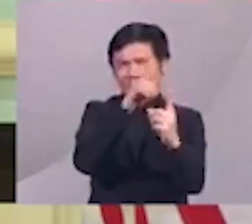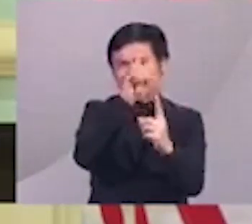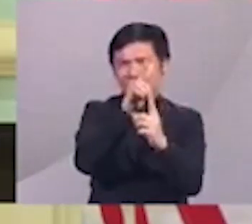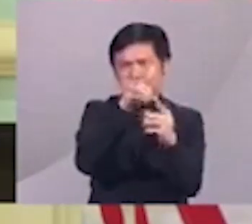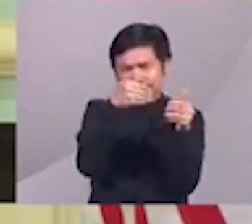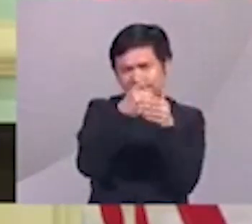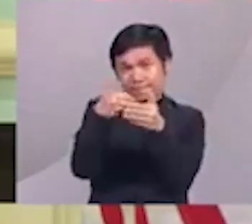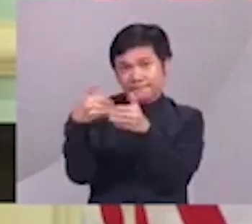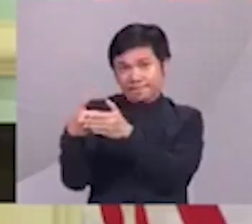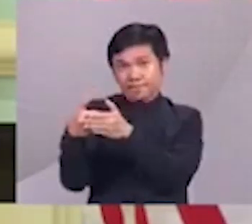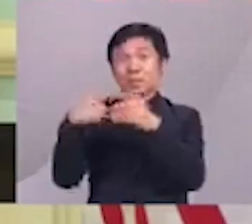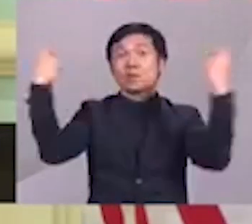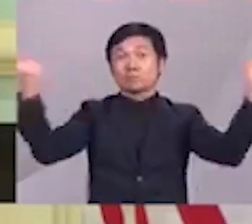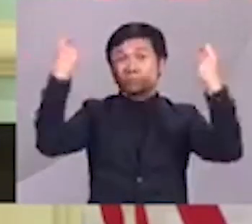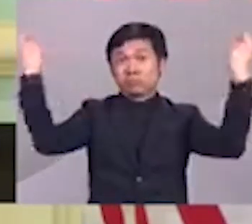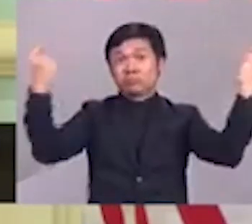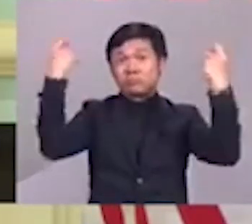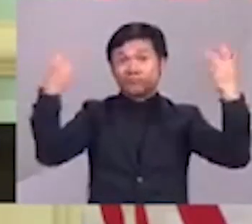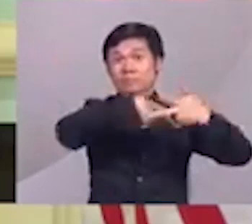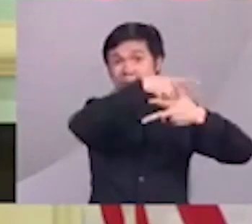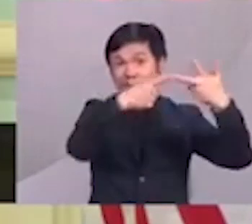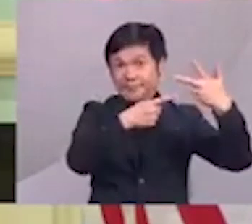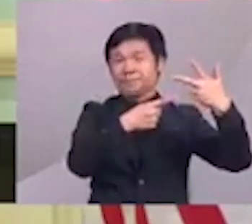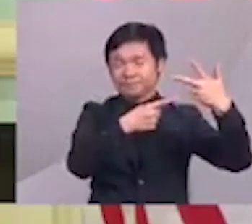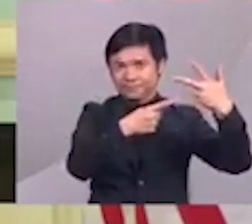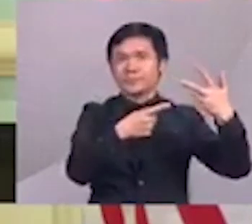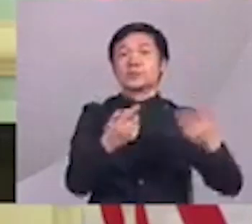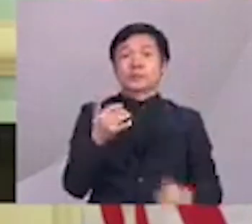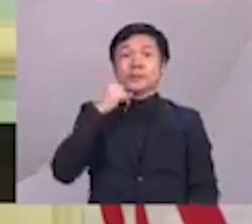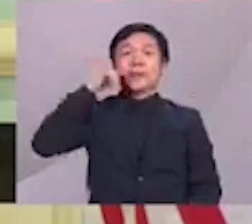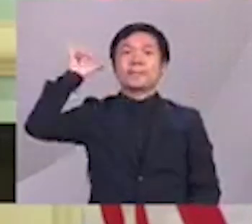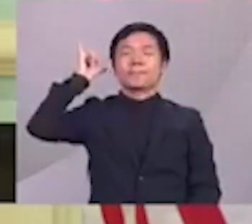Mesyuarat khas MKN semalam telah memutuskan